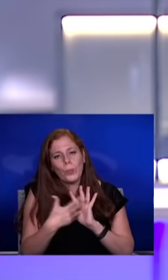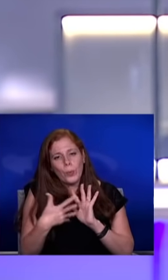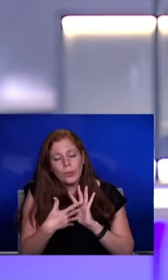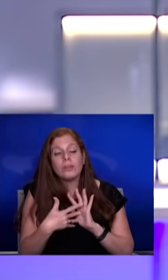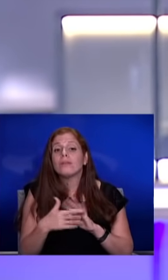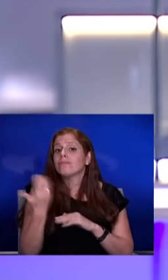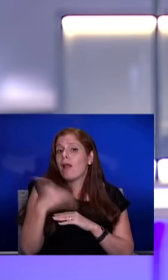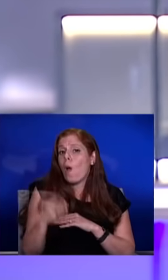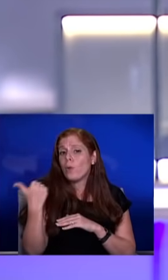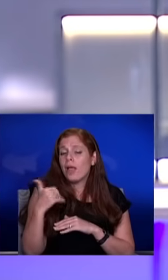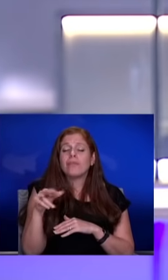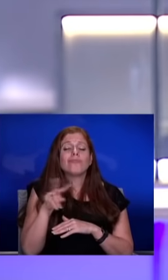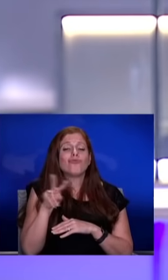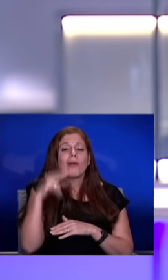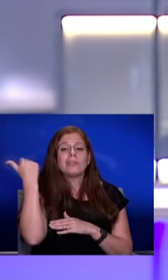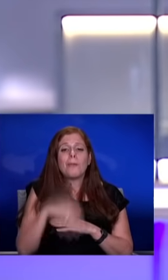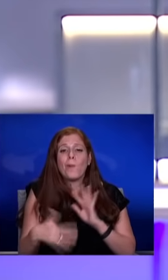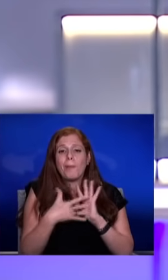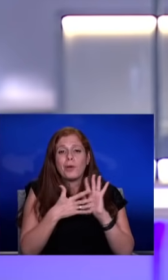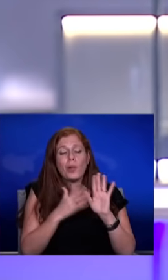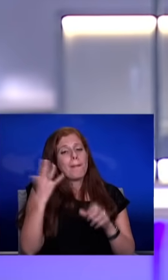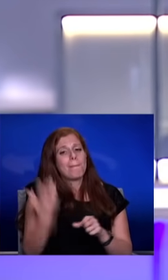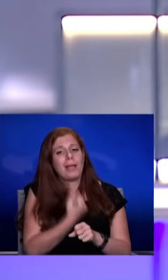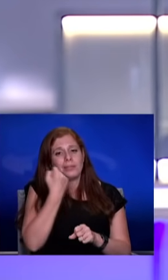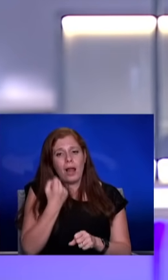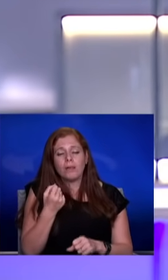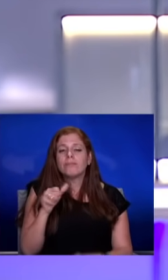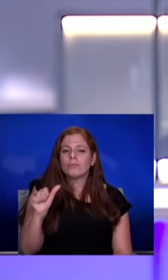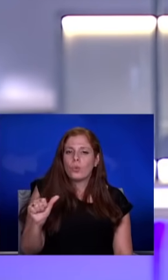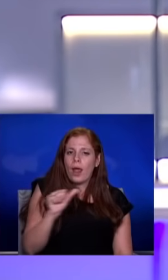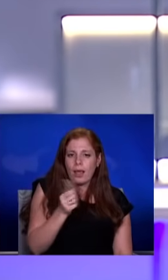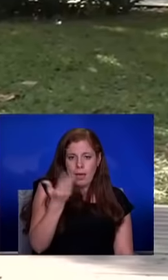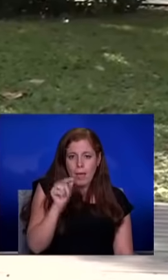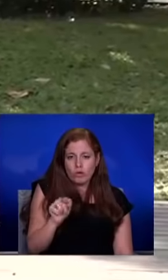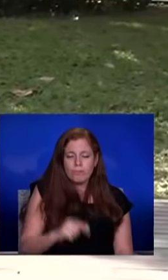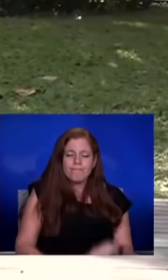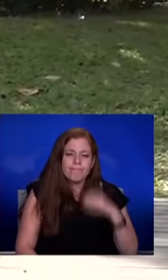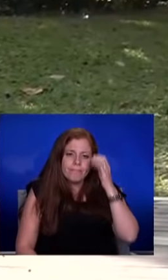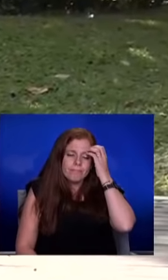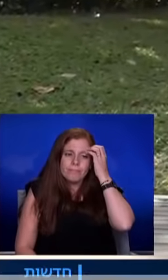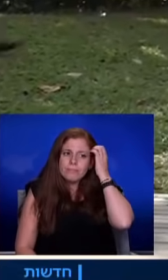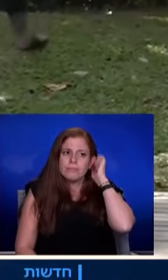סיימו השתיים את הבחינות בהצלחה, ואוריה אלקיים, כתבנו, היה שם.